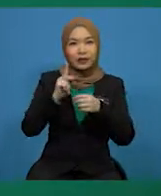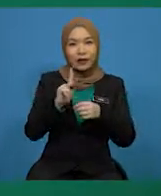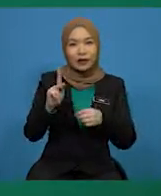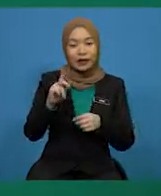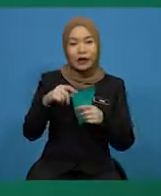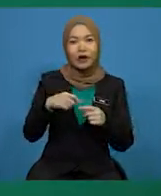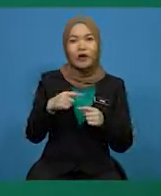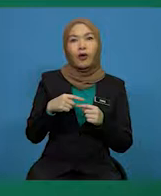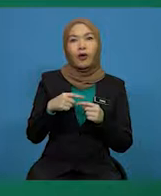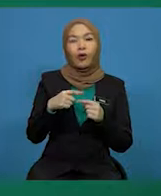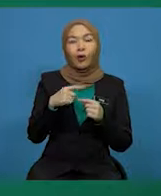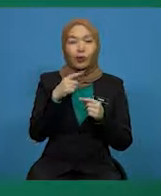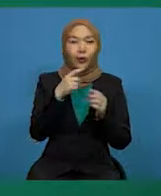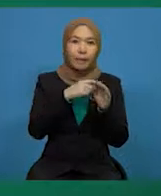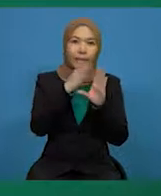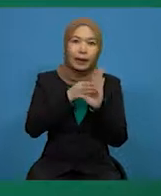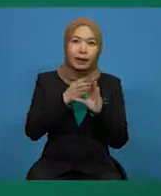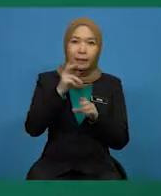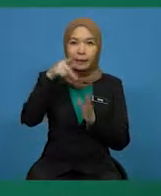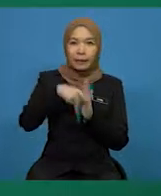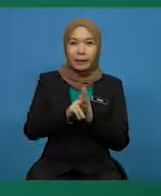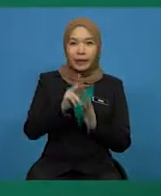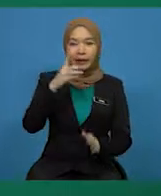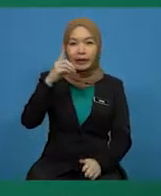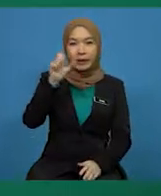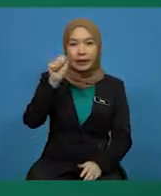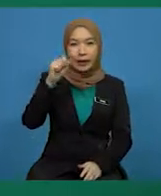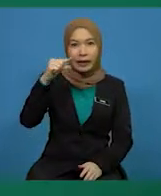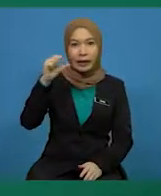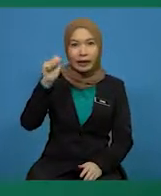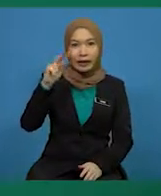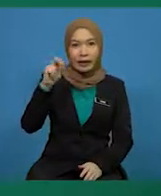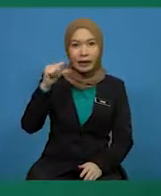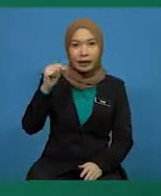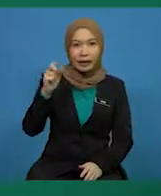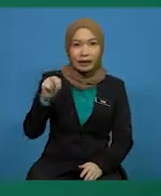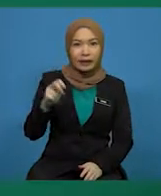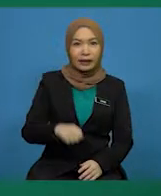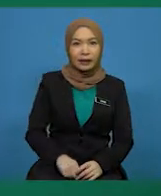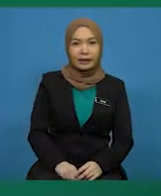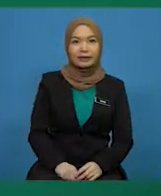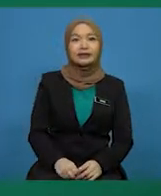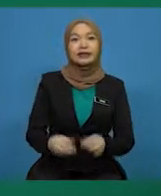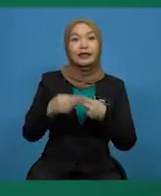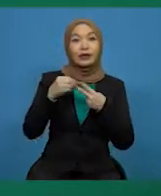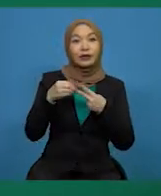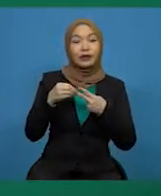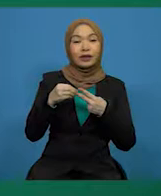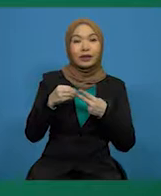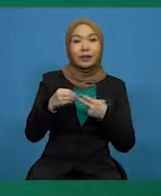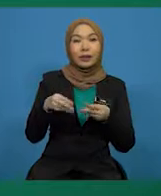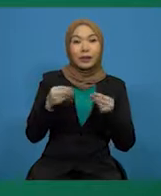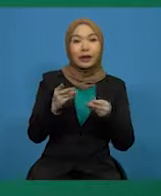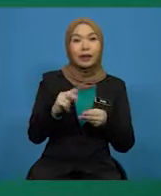wang deposit semasa juga dikenali sebagai mata wang M1. Yang kedua, penawaran wang